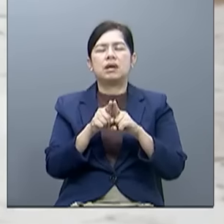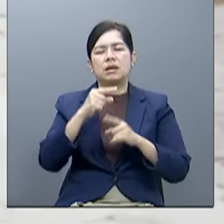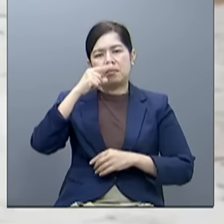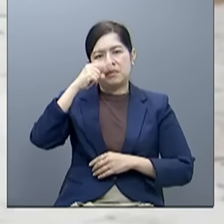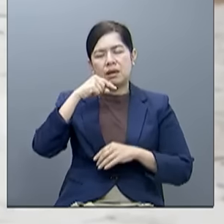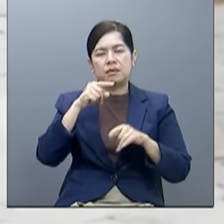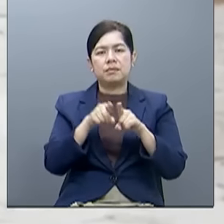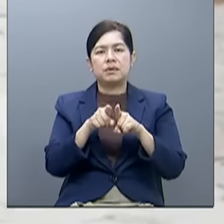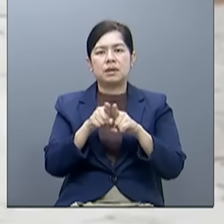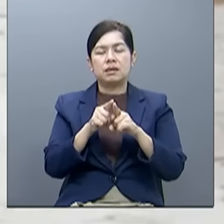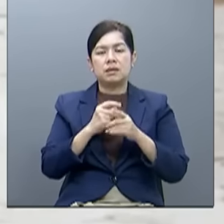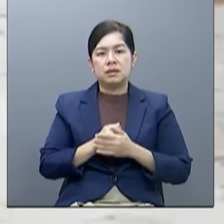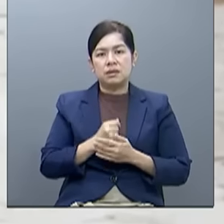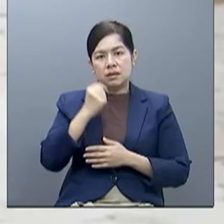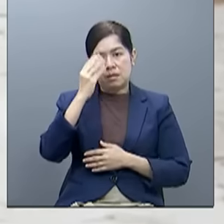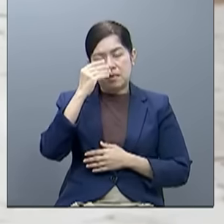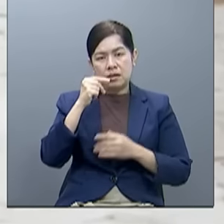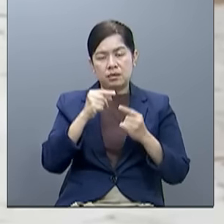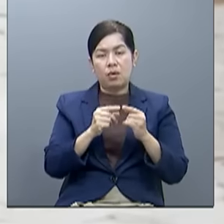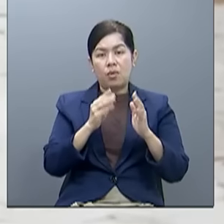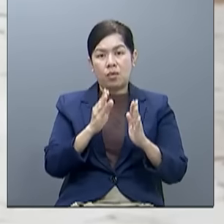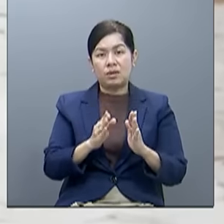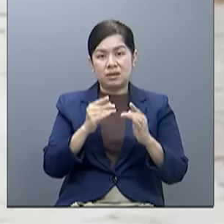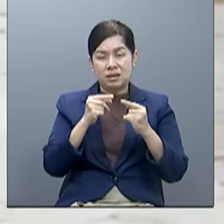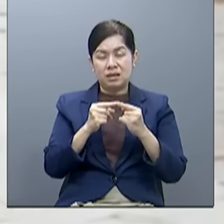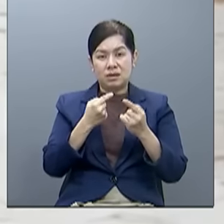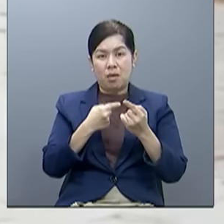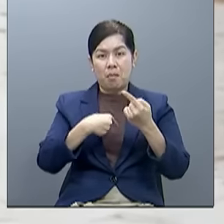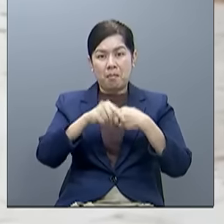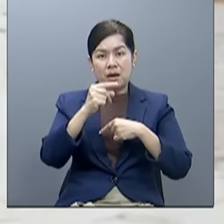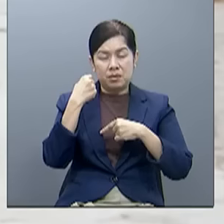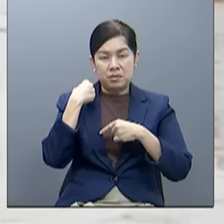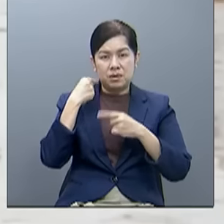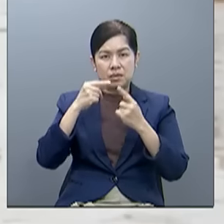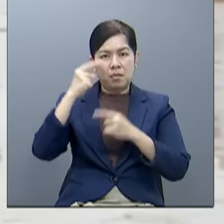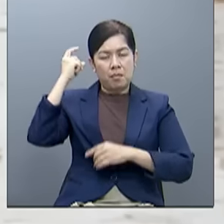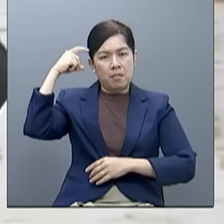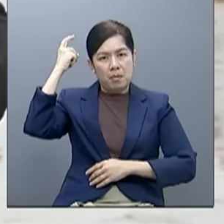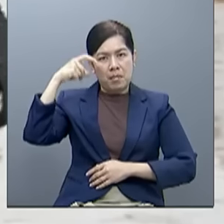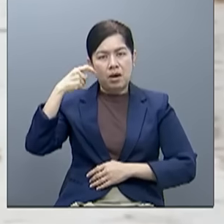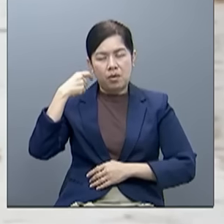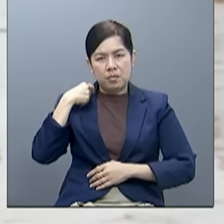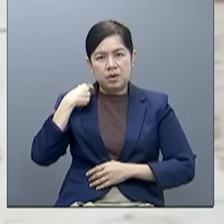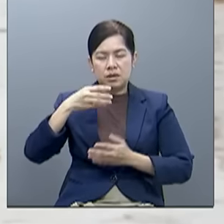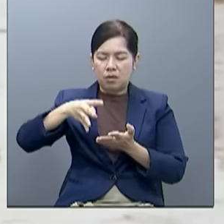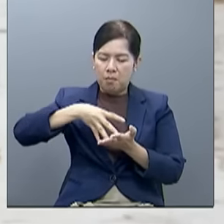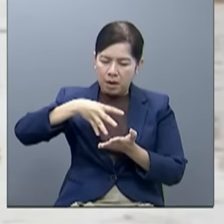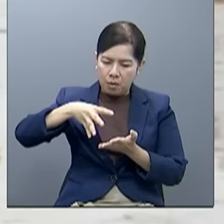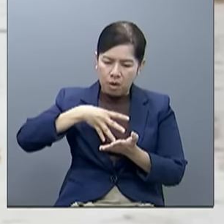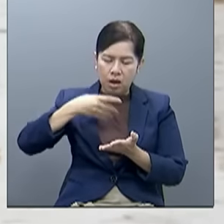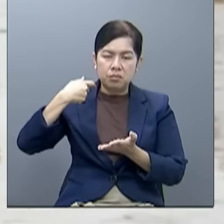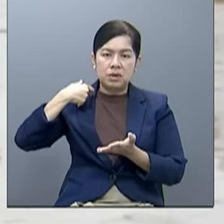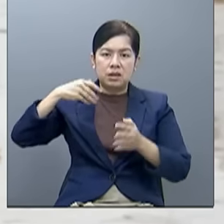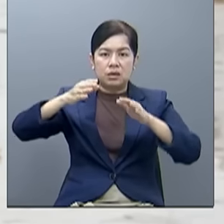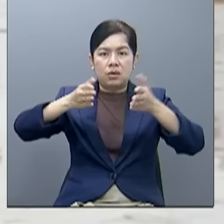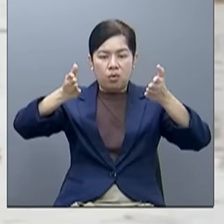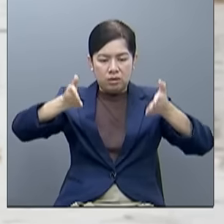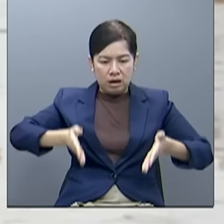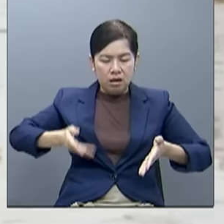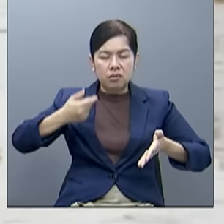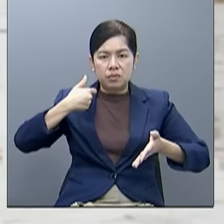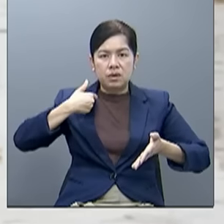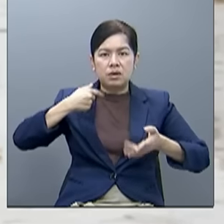เช่นกันครับเพราะว่าหลายคนที่เดินข้ามไปฝั่งนู้นตอนนี้ขนอุปกรณ์ครับทั้งไม้กวาดทั้งถังต่างๆนะครับเพื่อที่จะไปทำ